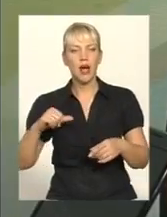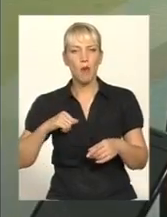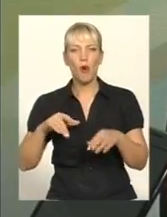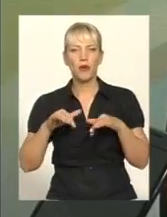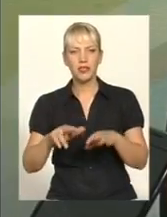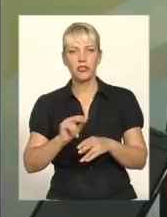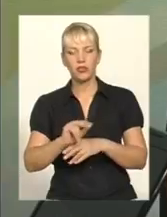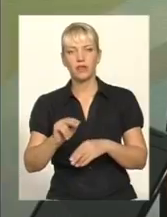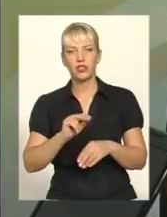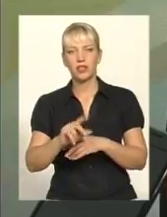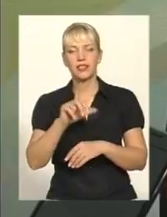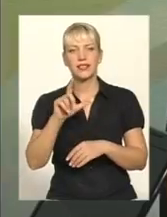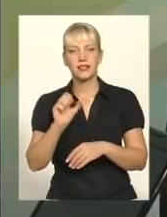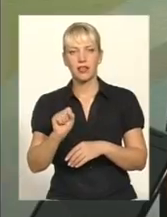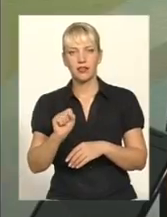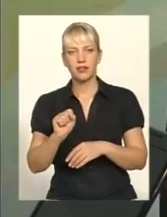навчання. За